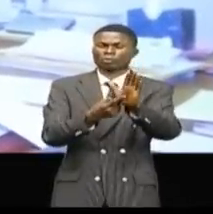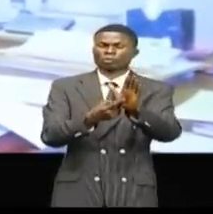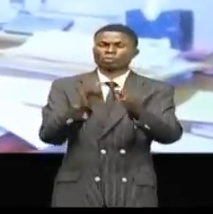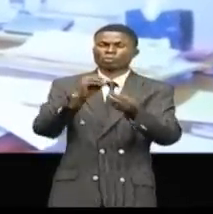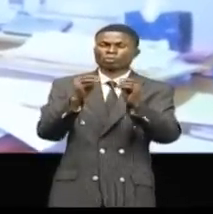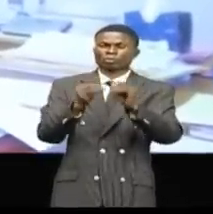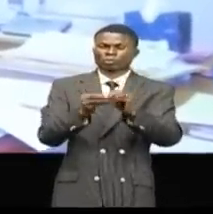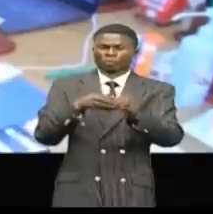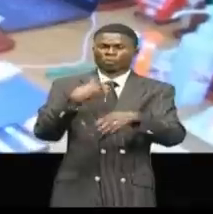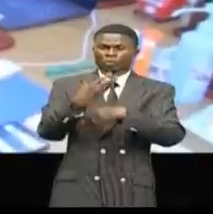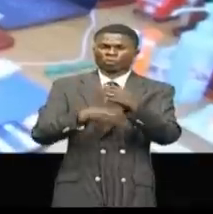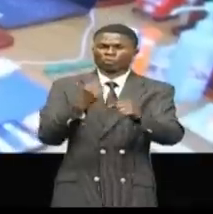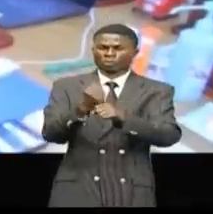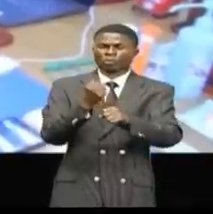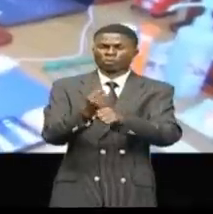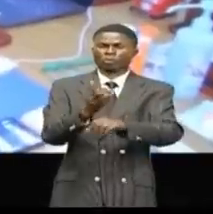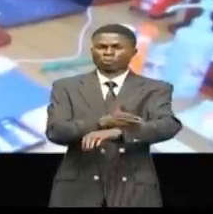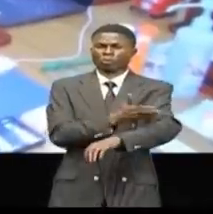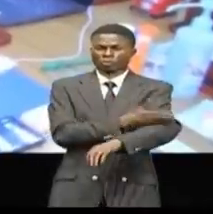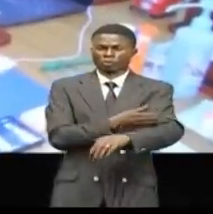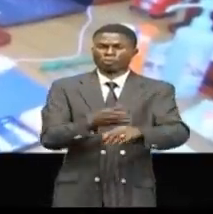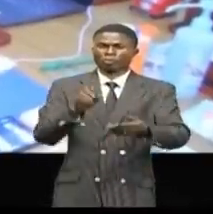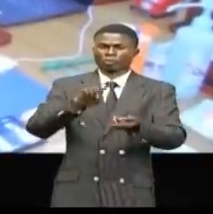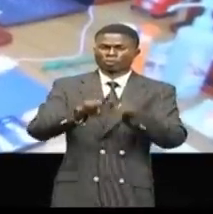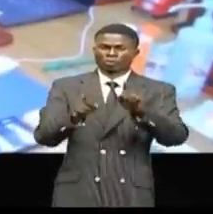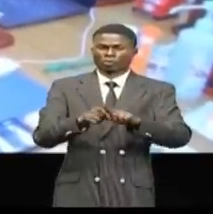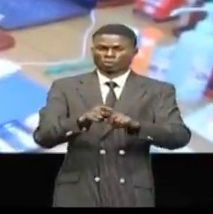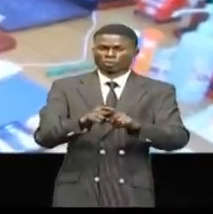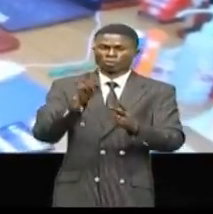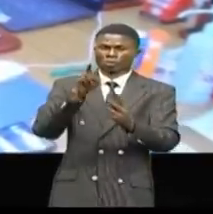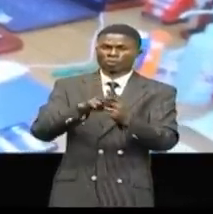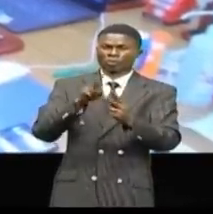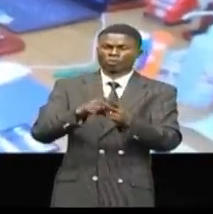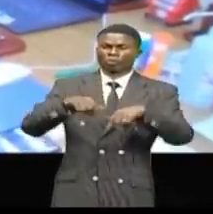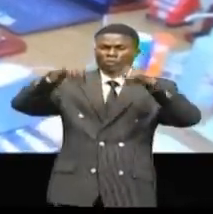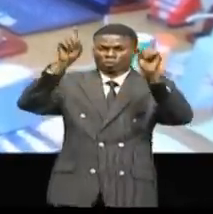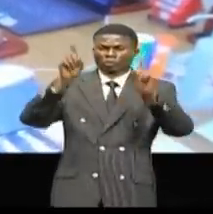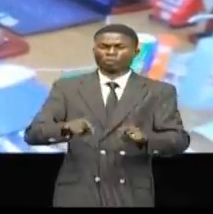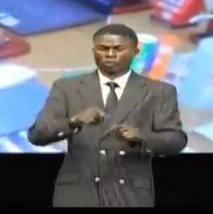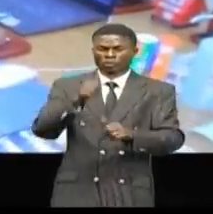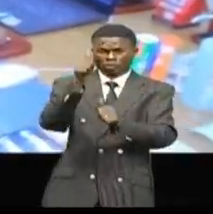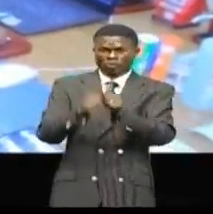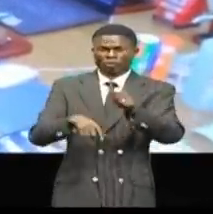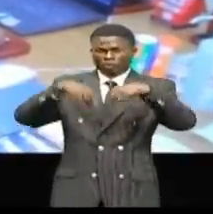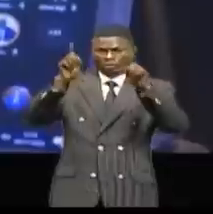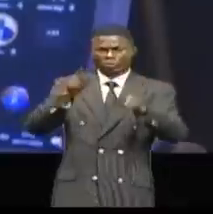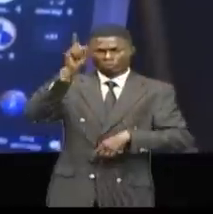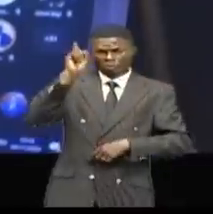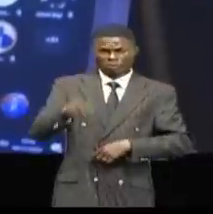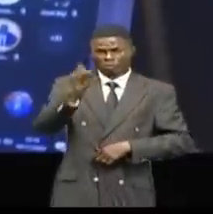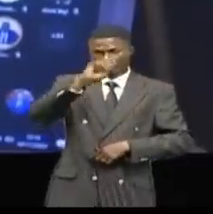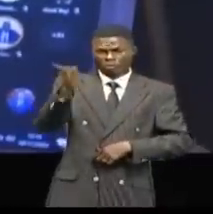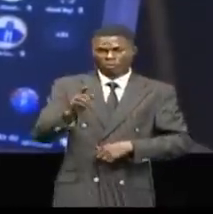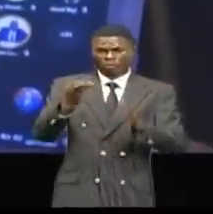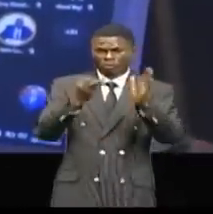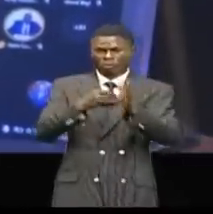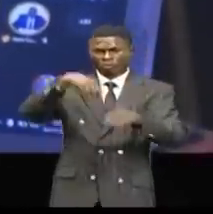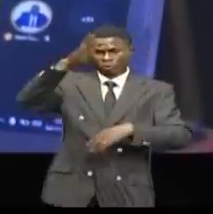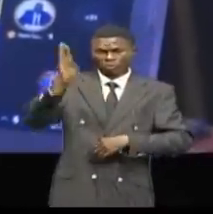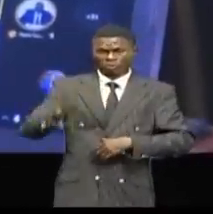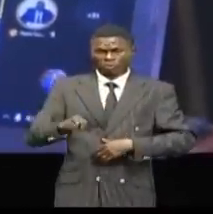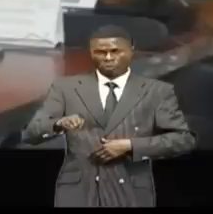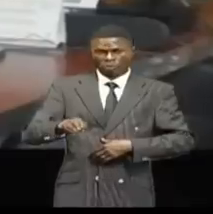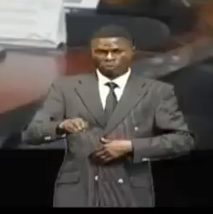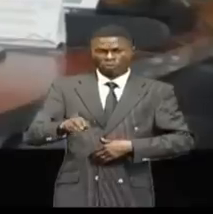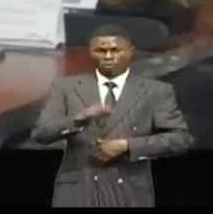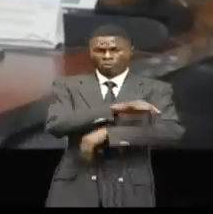des réalisations par rapport à leurs prévisions annuelles respectives de 137% pour la